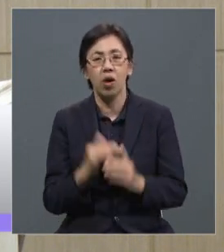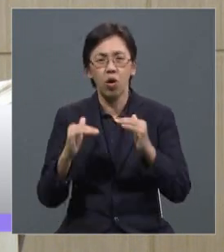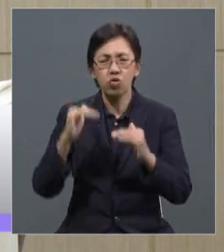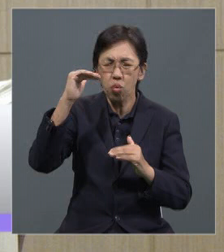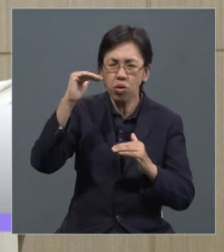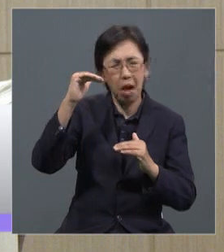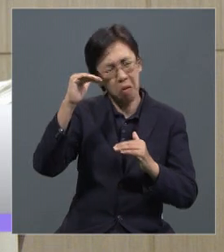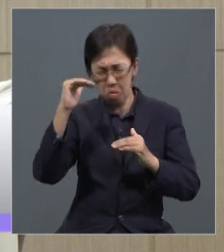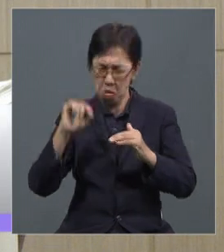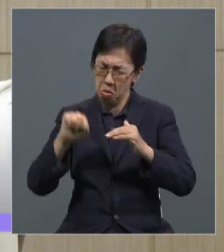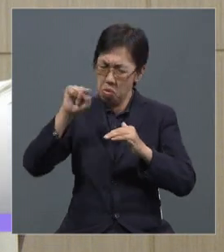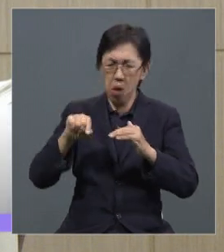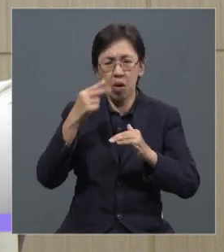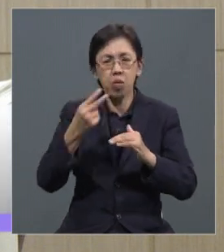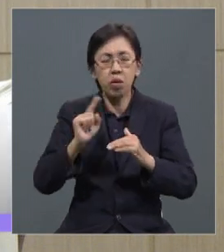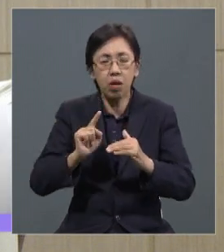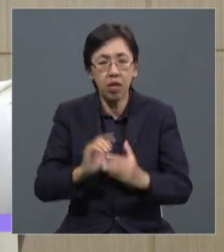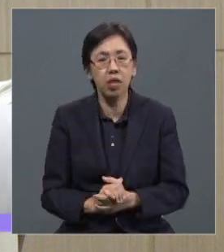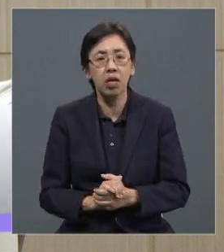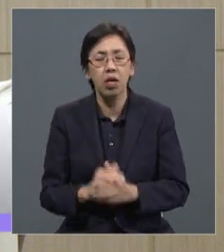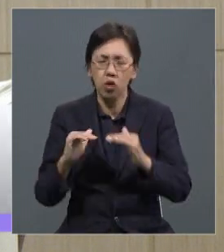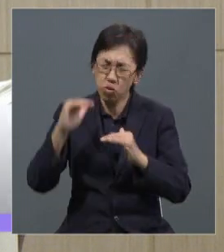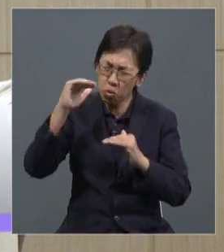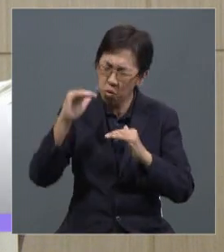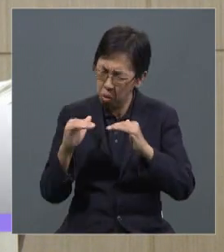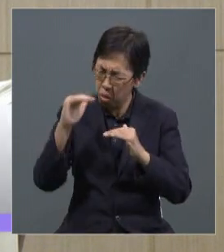ไปนี่มันจะยึดระดับไหนถือว่าสูงไม่สูงใช่ไหม